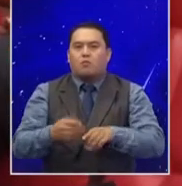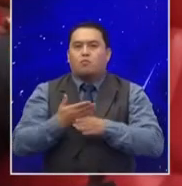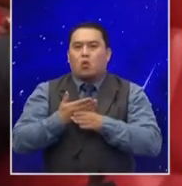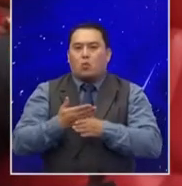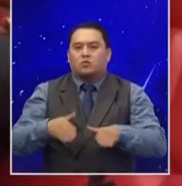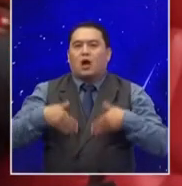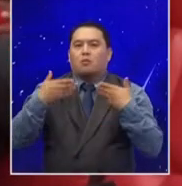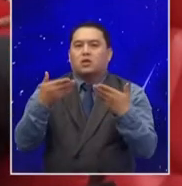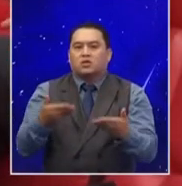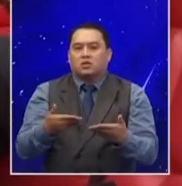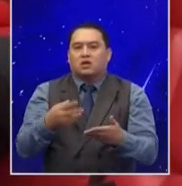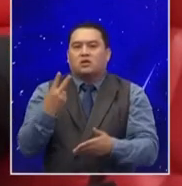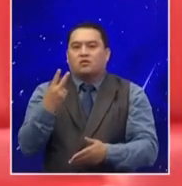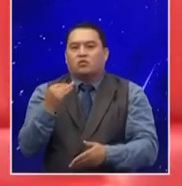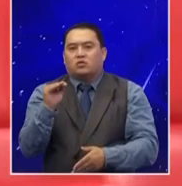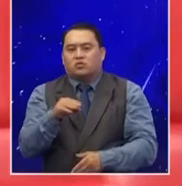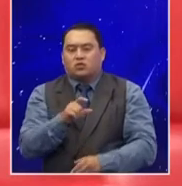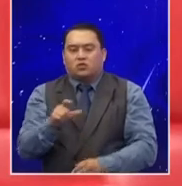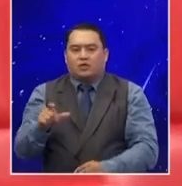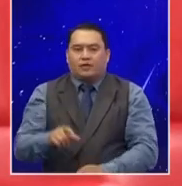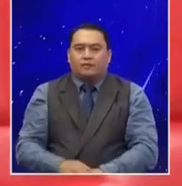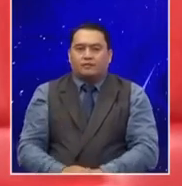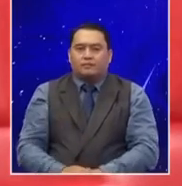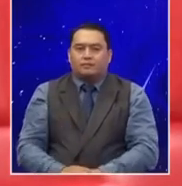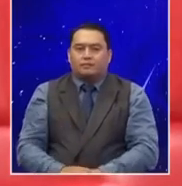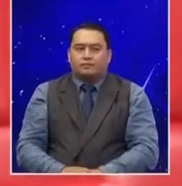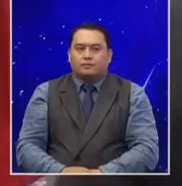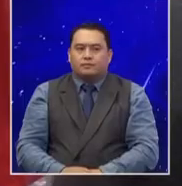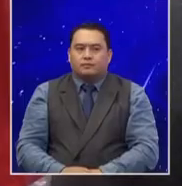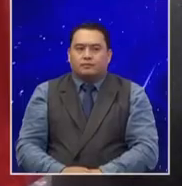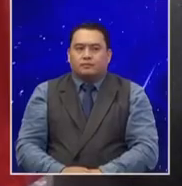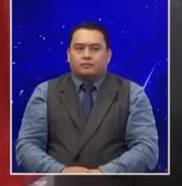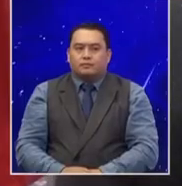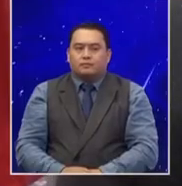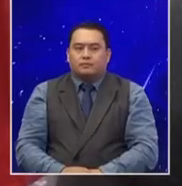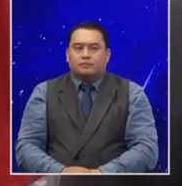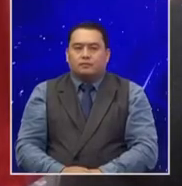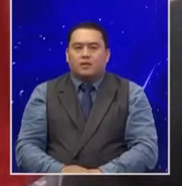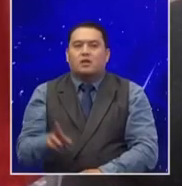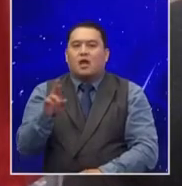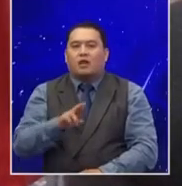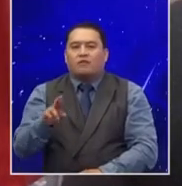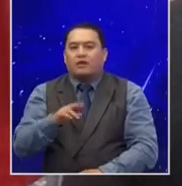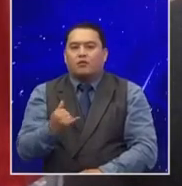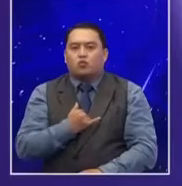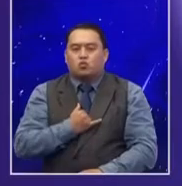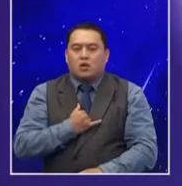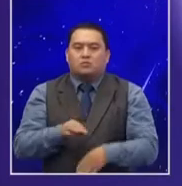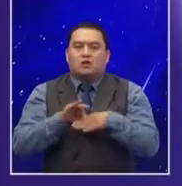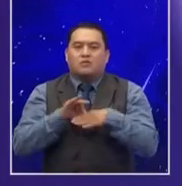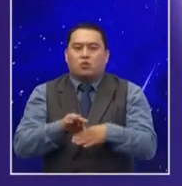помощью к ее специалистам обратилось свыше 2000 горожан. С января месяца у нас проводится ряд